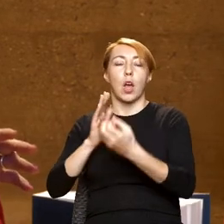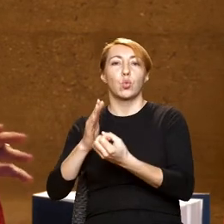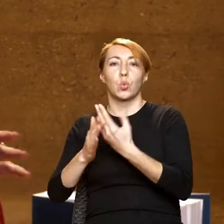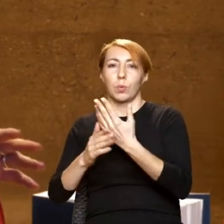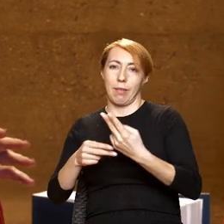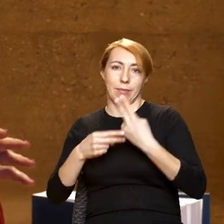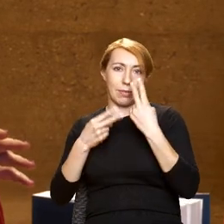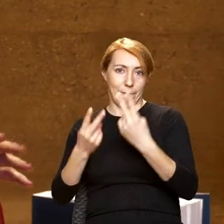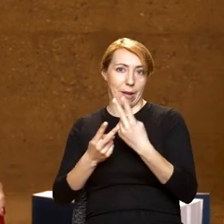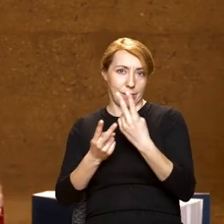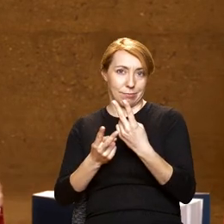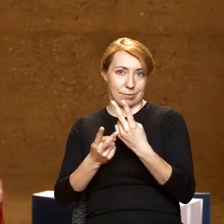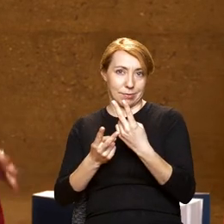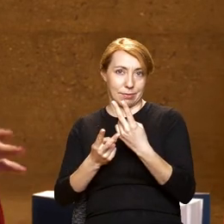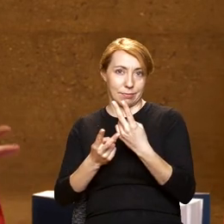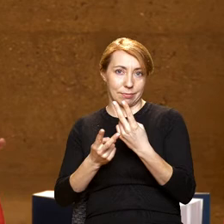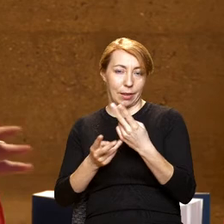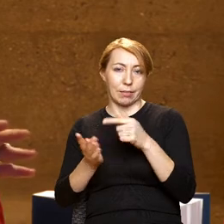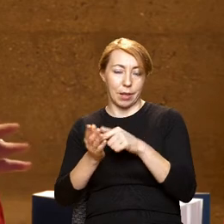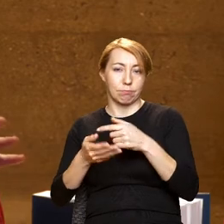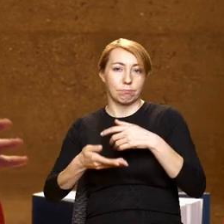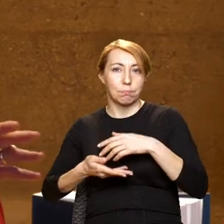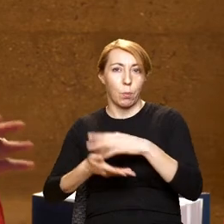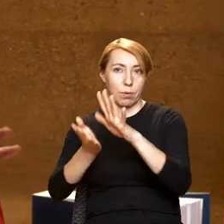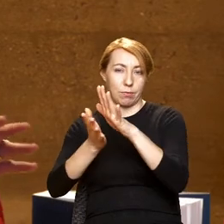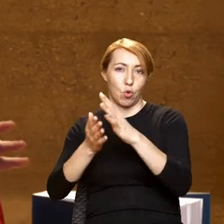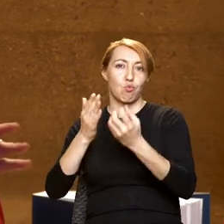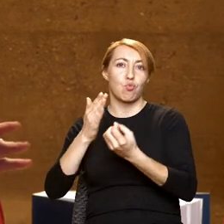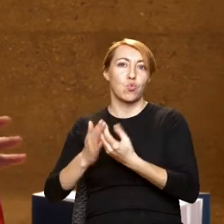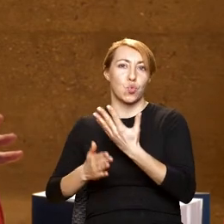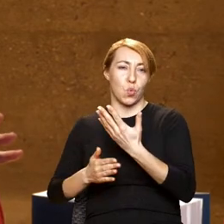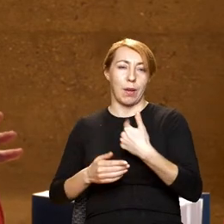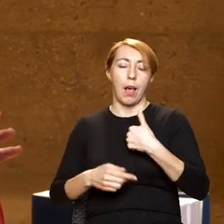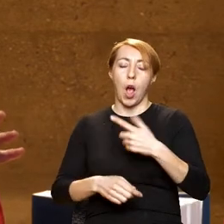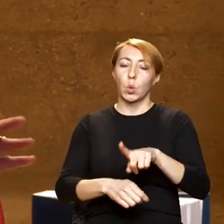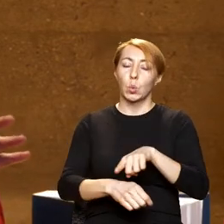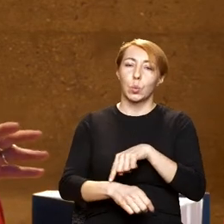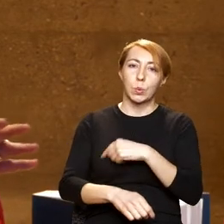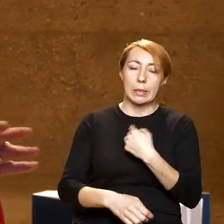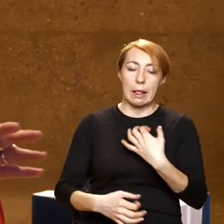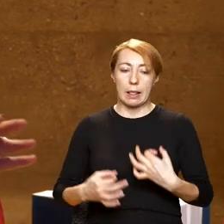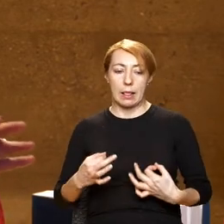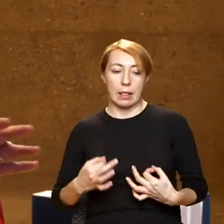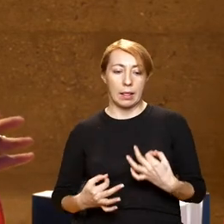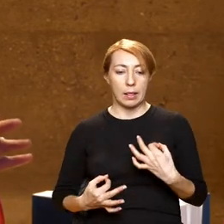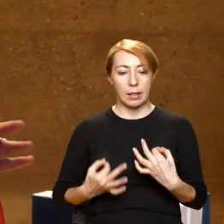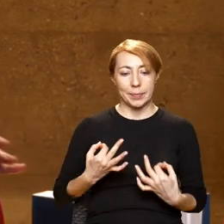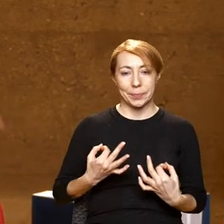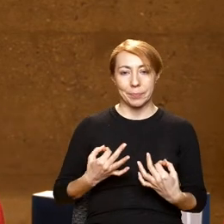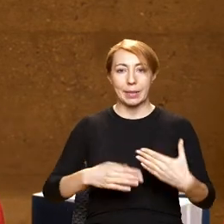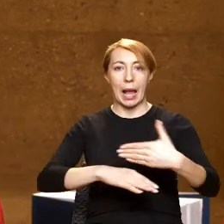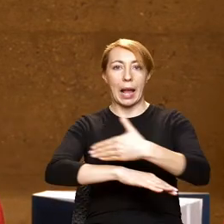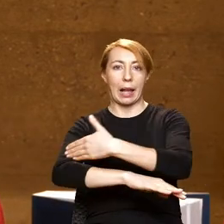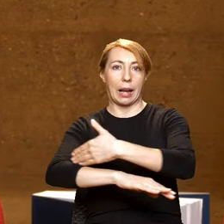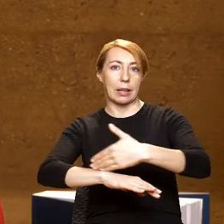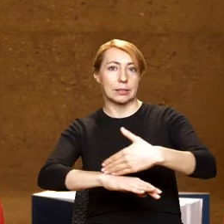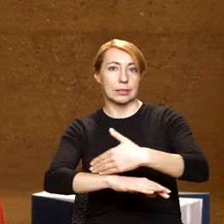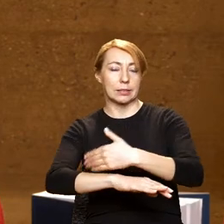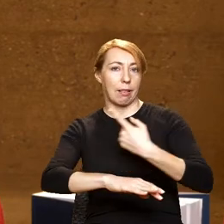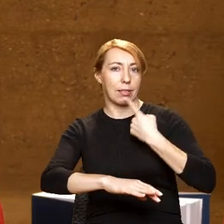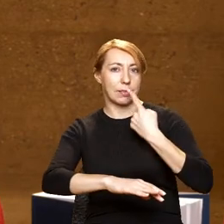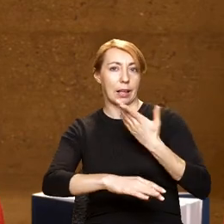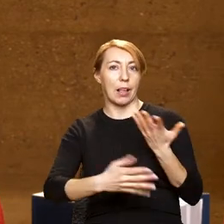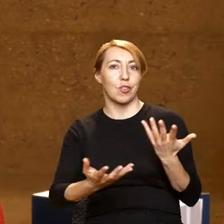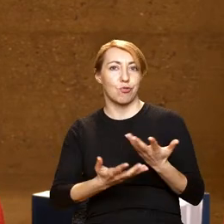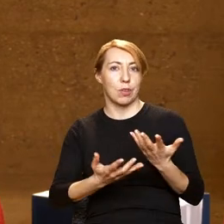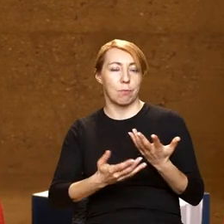się wydaje źródła. I ja się bardzo długo wahałam, gdzie postawić tę granicę.